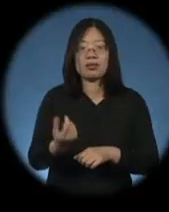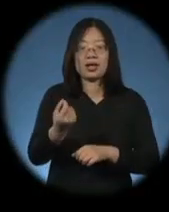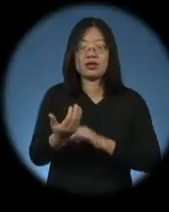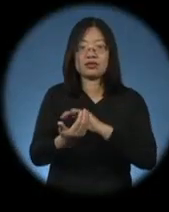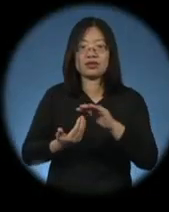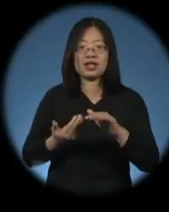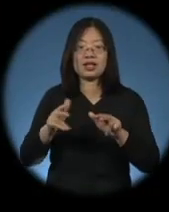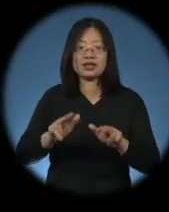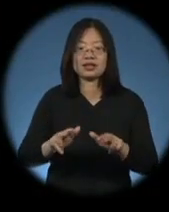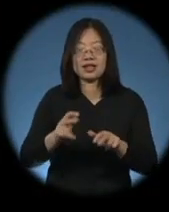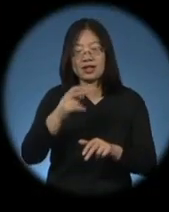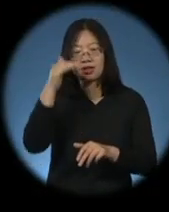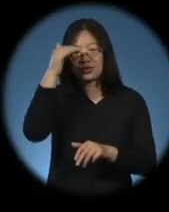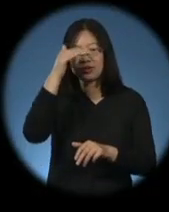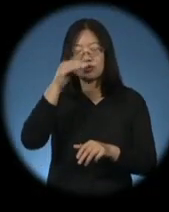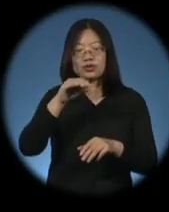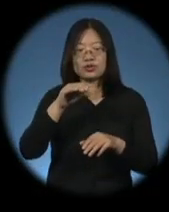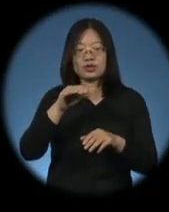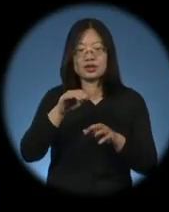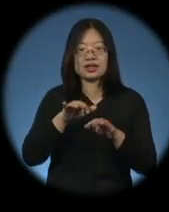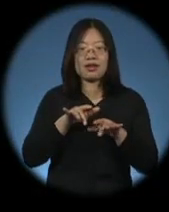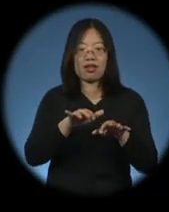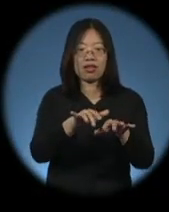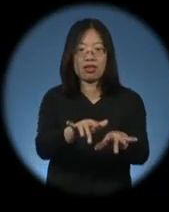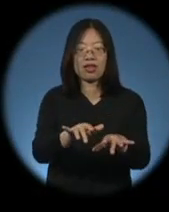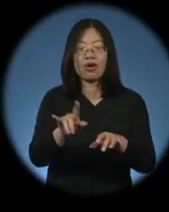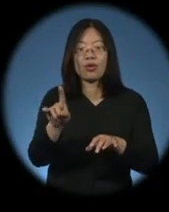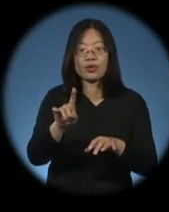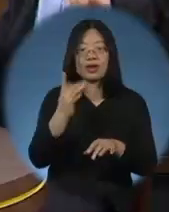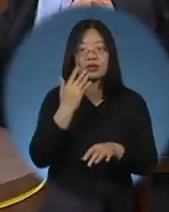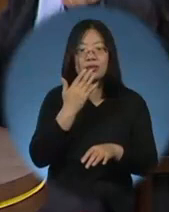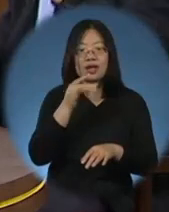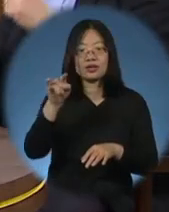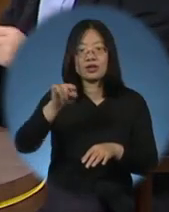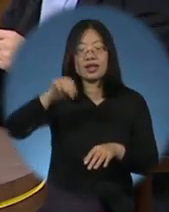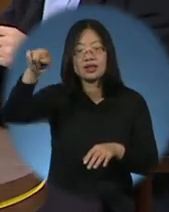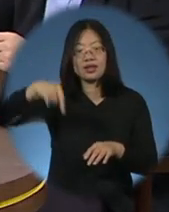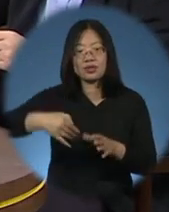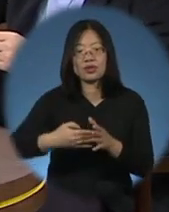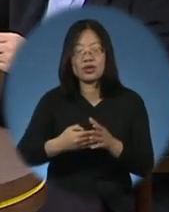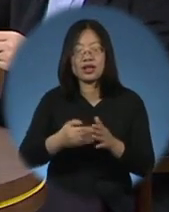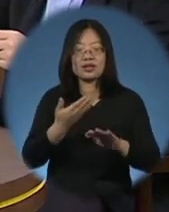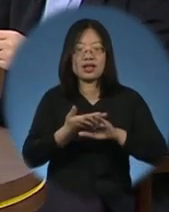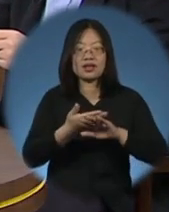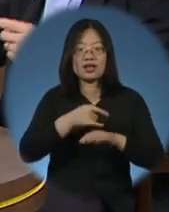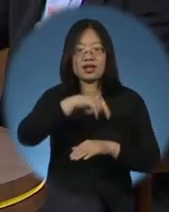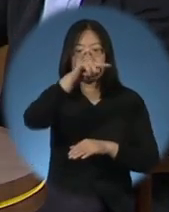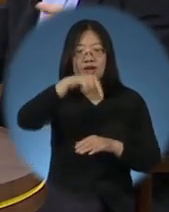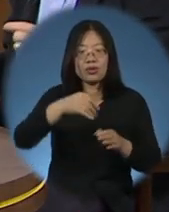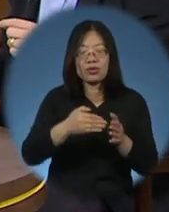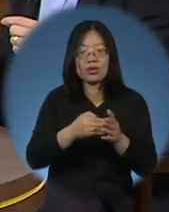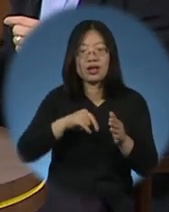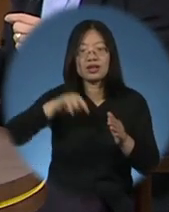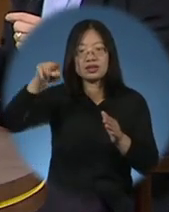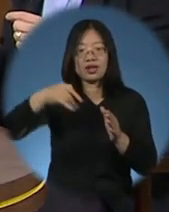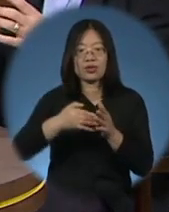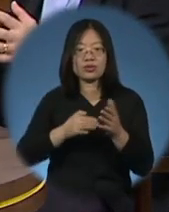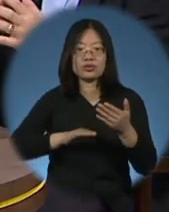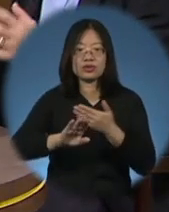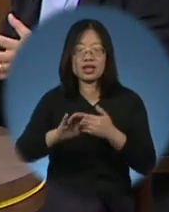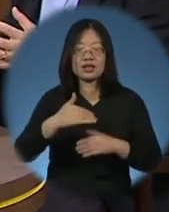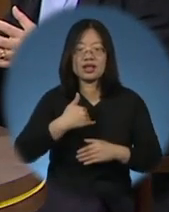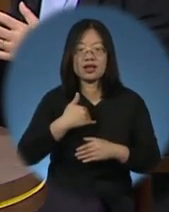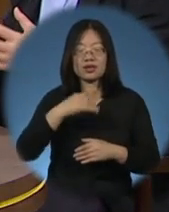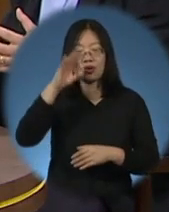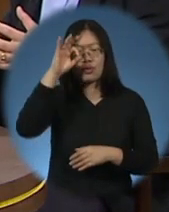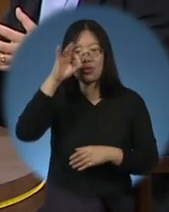전에 이제 순찰대들을 보내는 거예요. 네. 그래서 어떤 꿀벌은 저기 갔다 오고 어떤 꿀벌은 다른 데 갔다 오고 갔다 온 다음에는